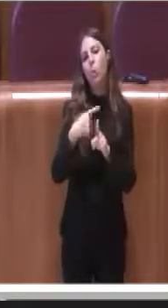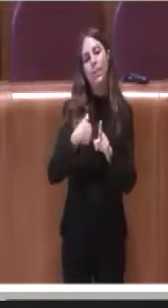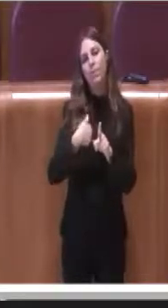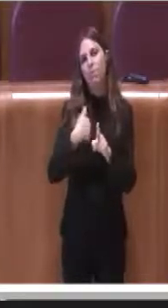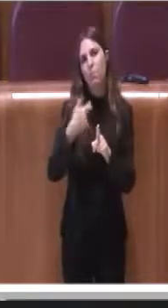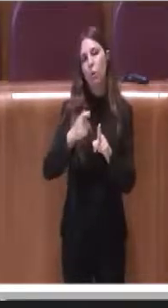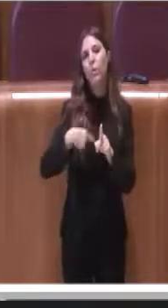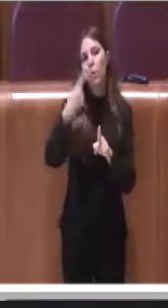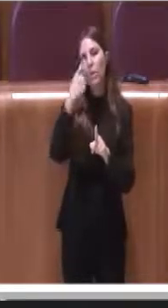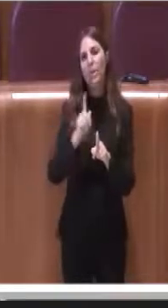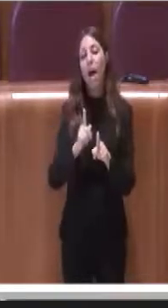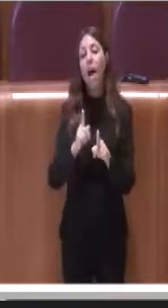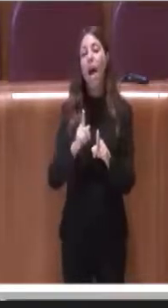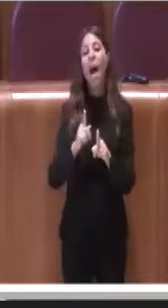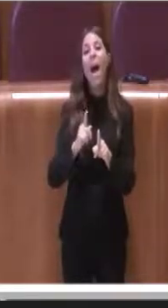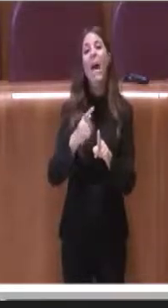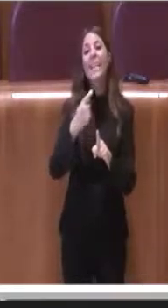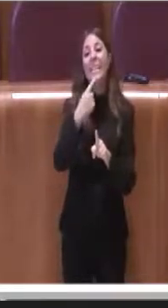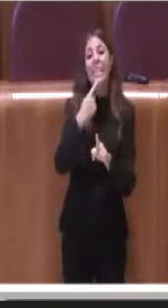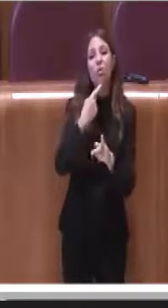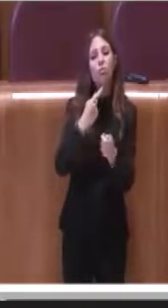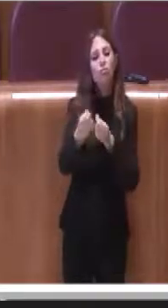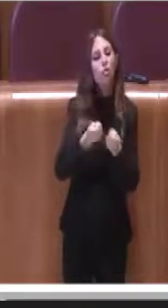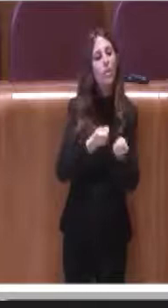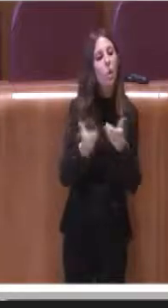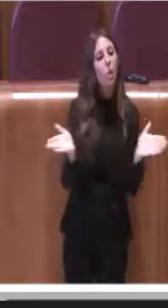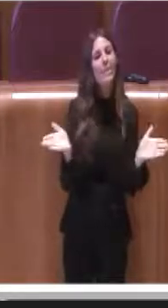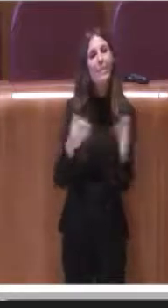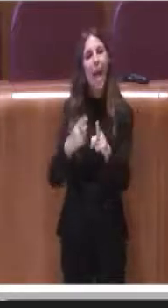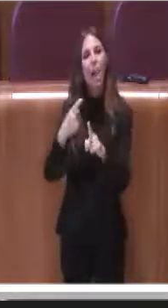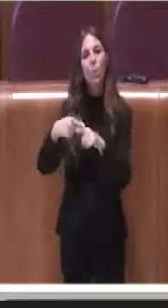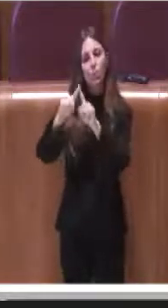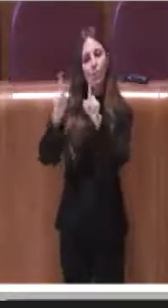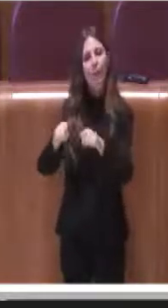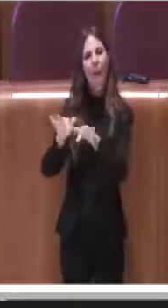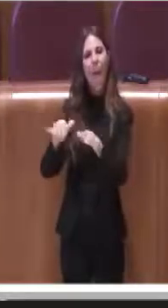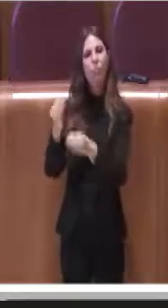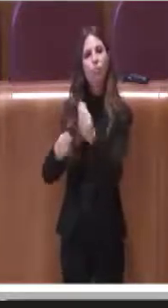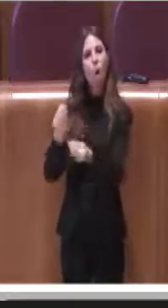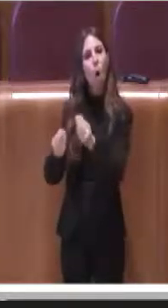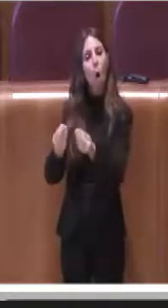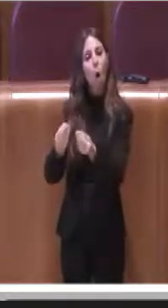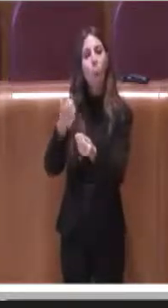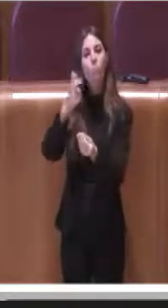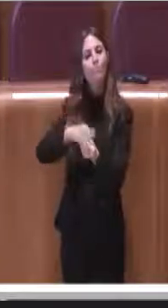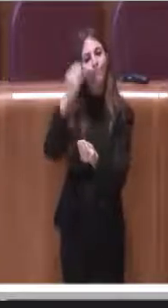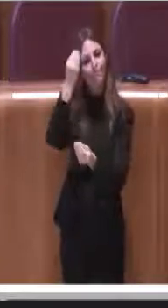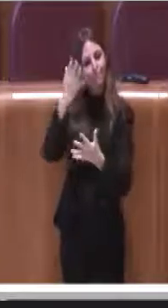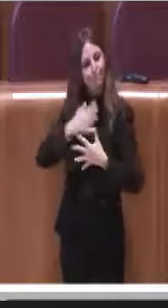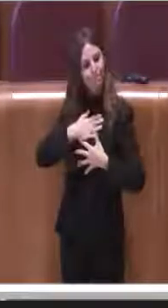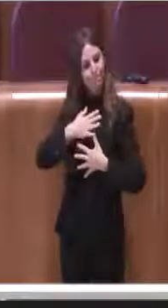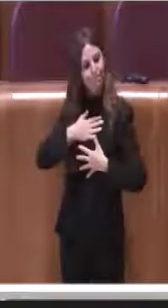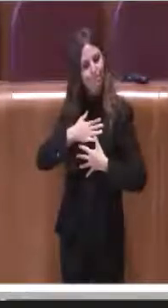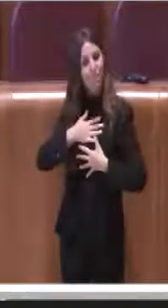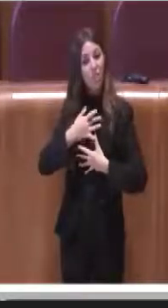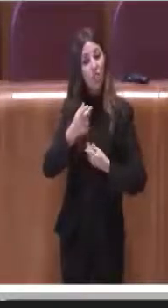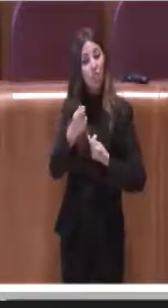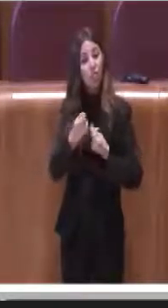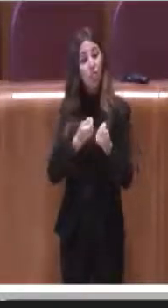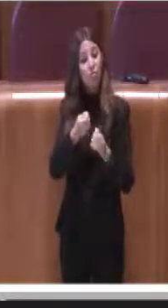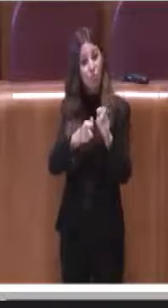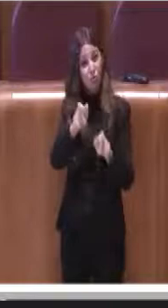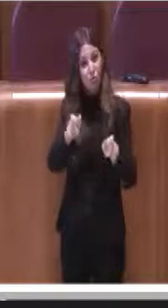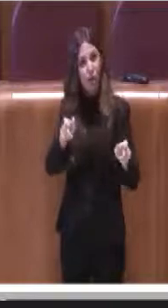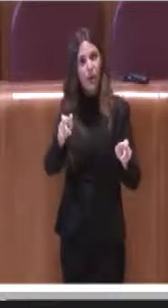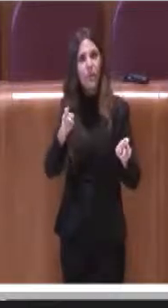ai gestori delle sale e ai gestori degli apparecchi. Perché per quanto mi riguarda sono anch'essi